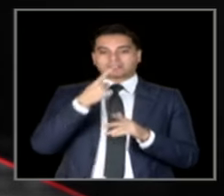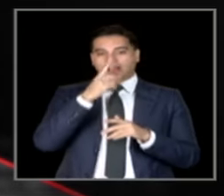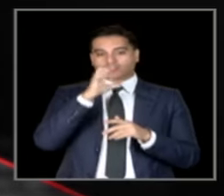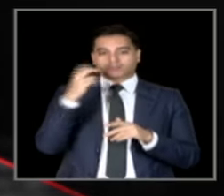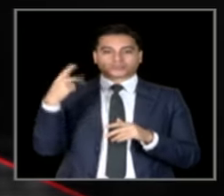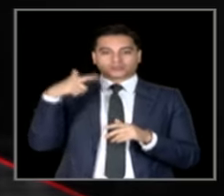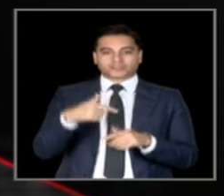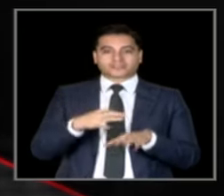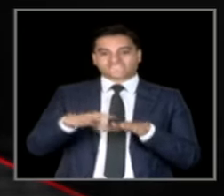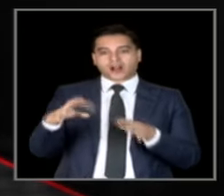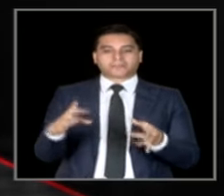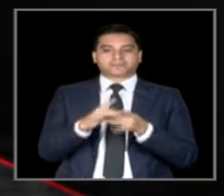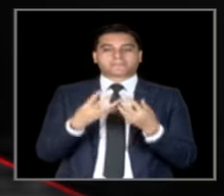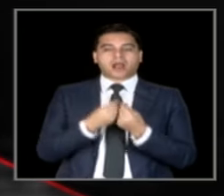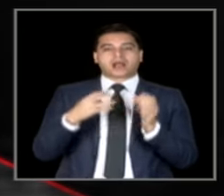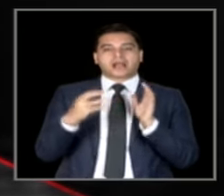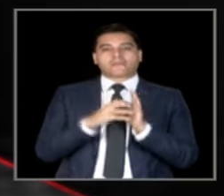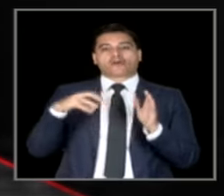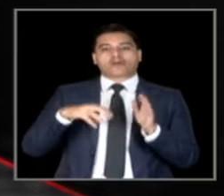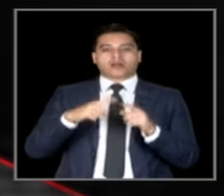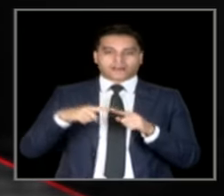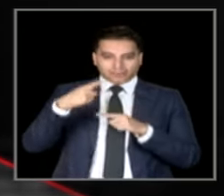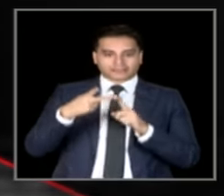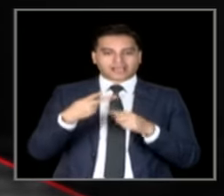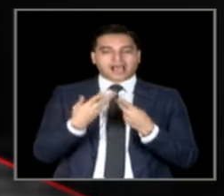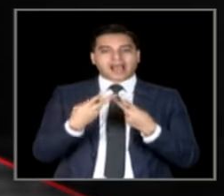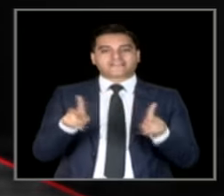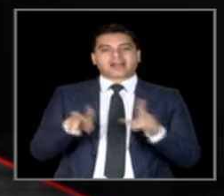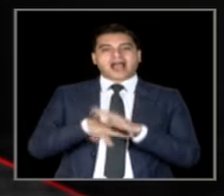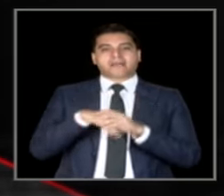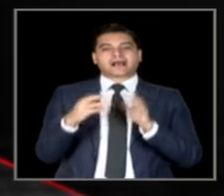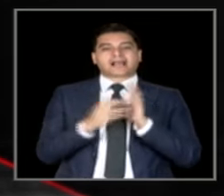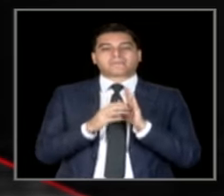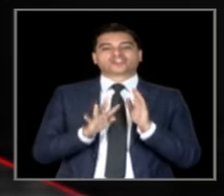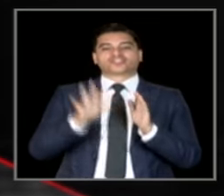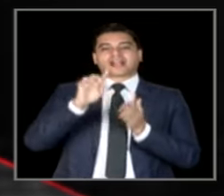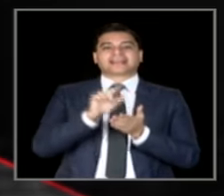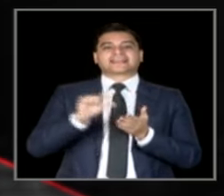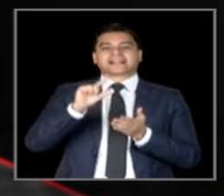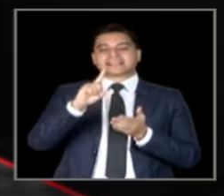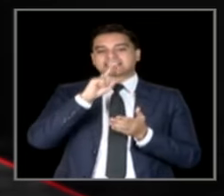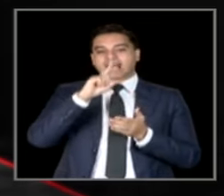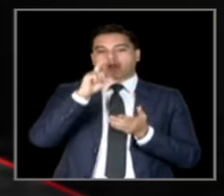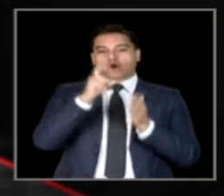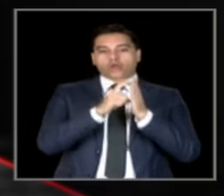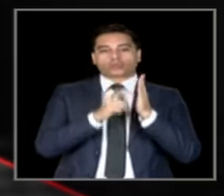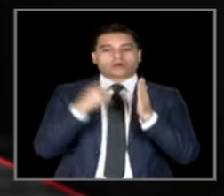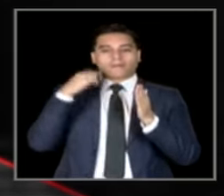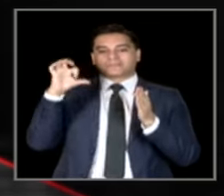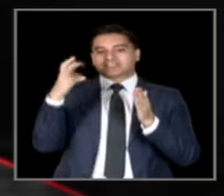1962 كفرع لجامعة القاهرة، ثم أنشأت جامعة شرق الدلتا بالقانون رقم 49